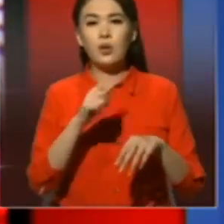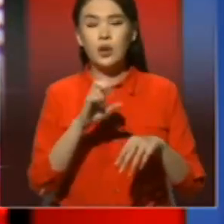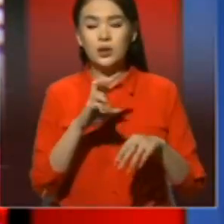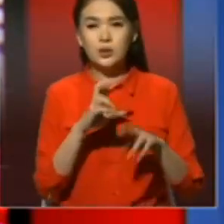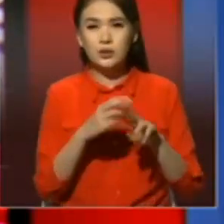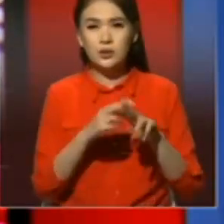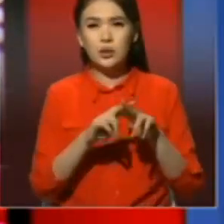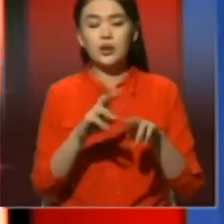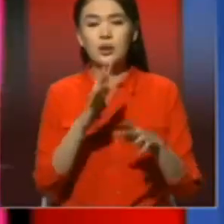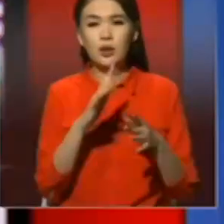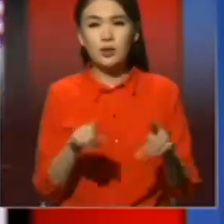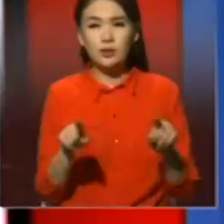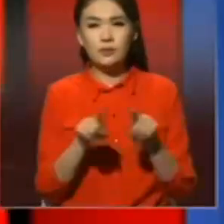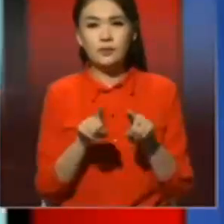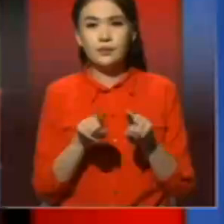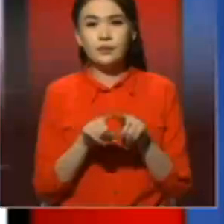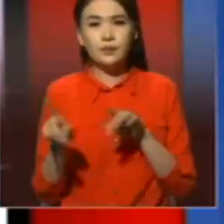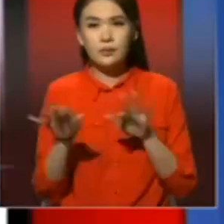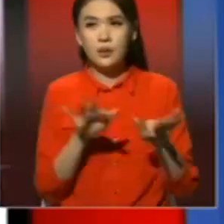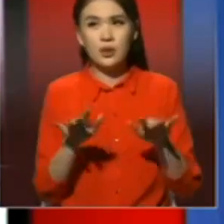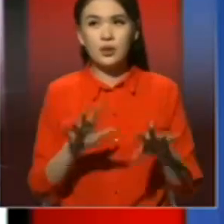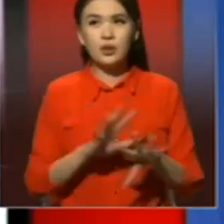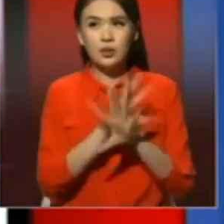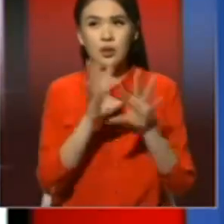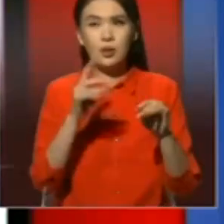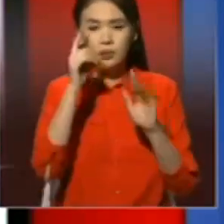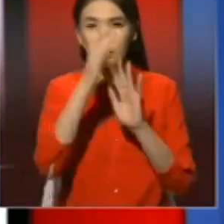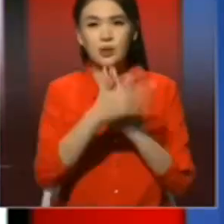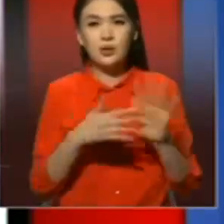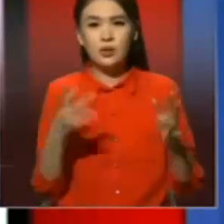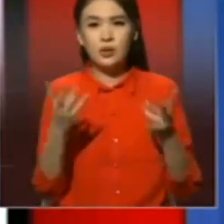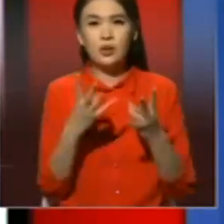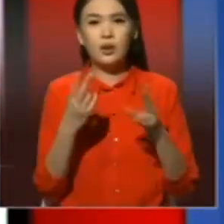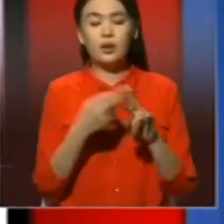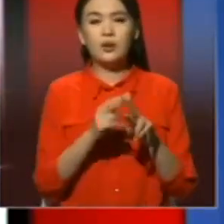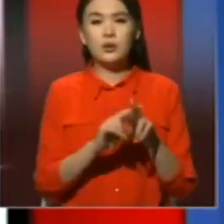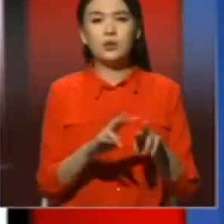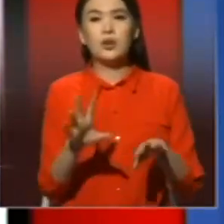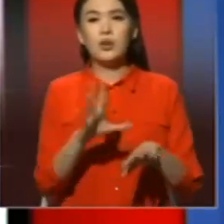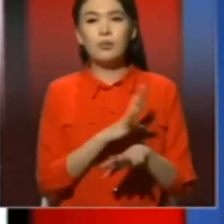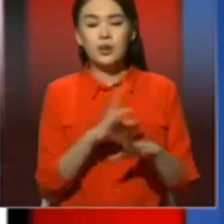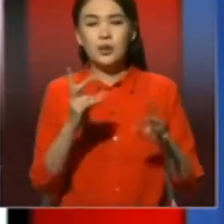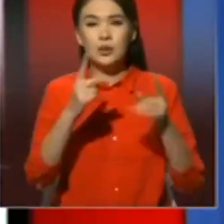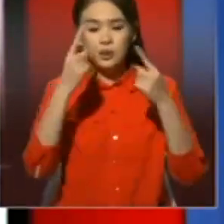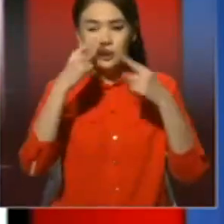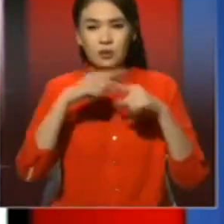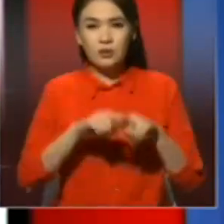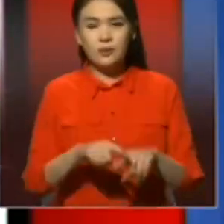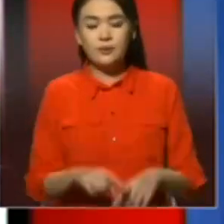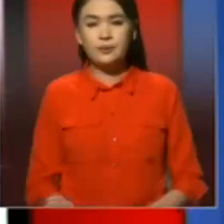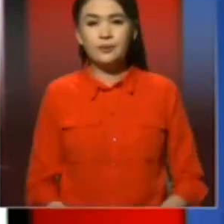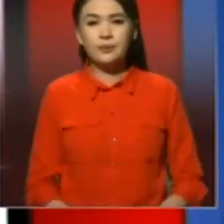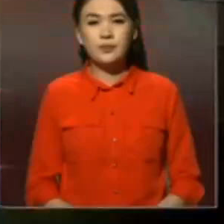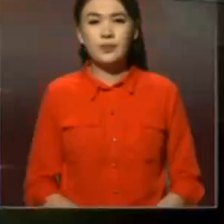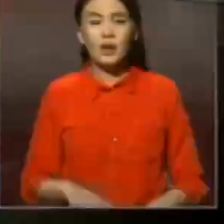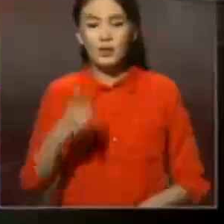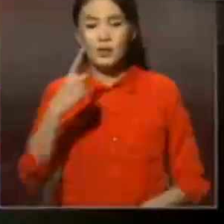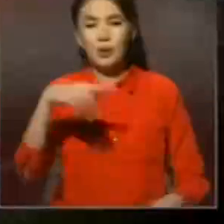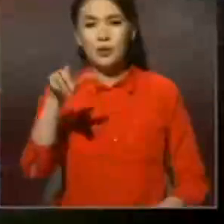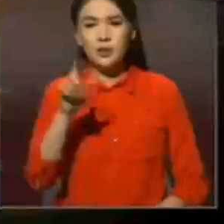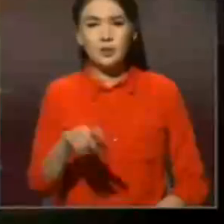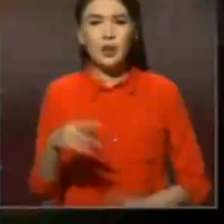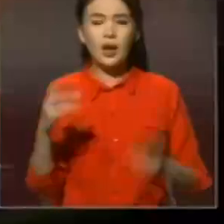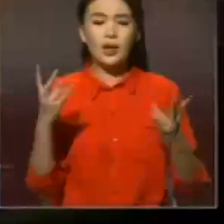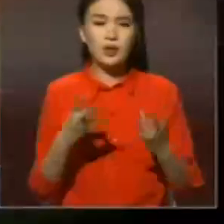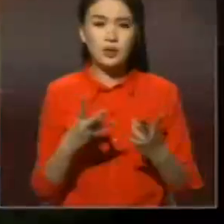жатқан жағдайлардың бәрін осын ескеру керек. Мына осымен ғана бағалау керек деп ойлаймын. Ол жаңағындай бір азамат бізге қажет